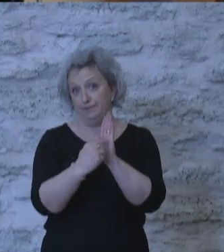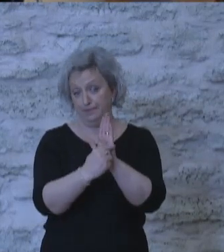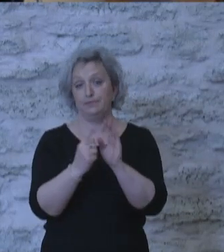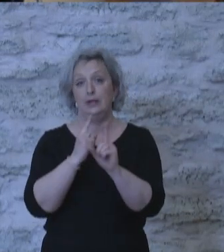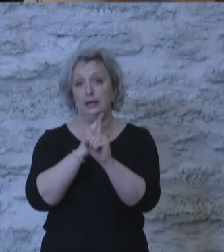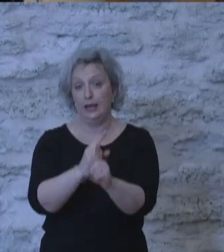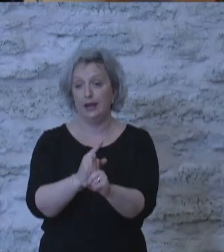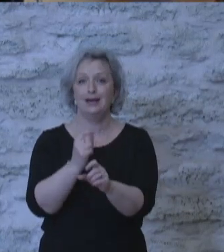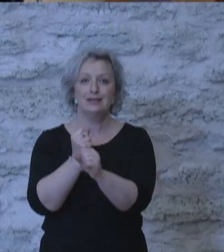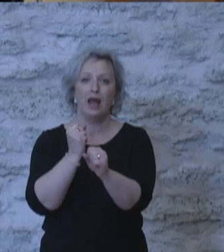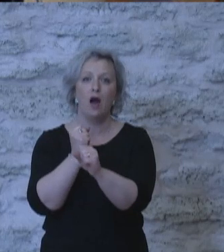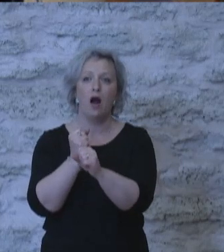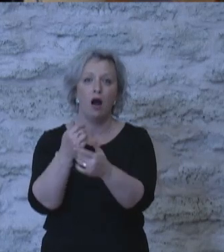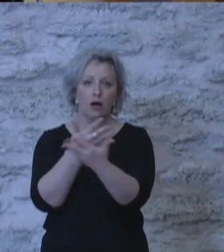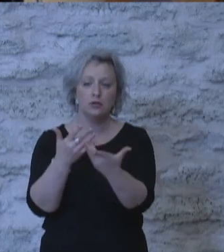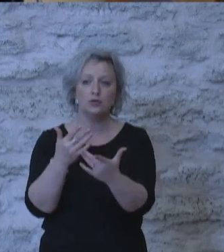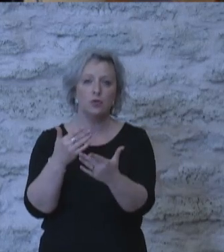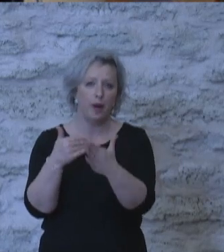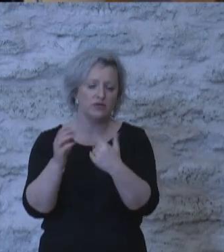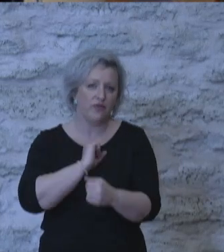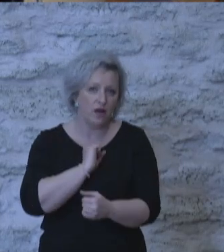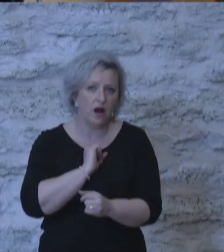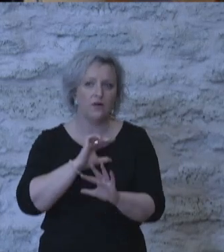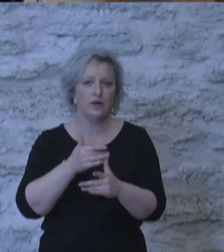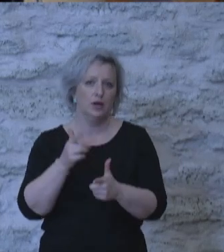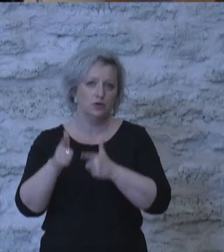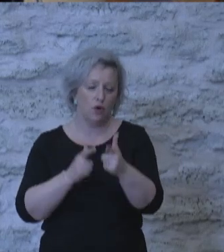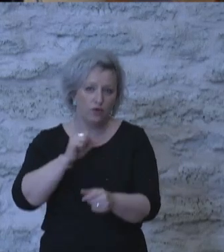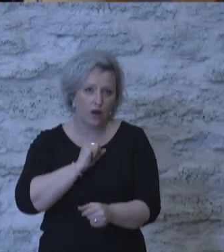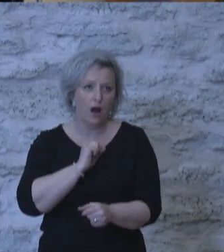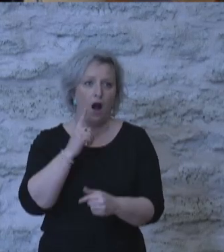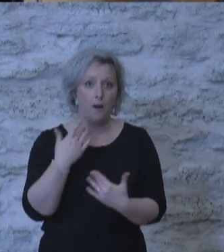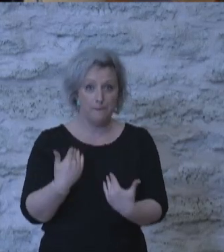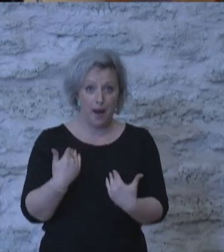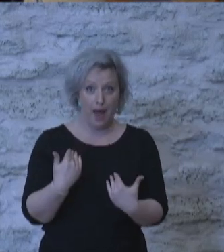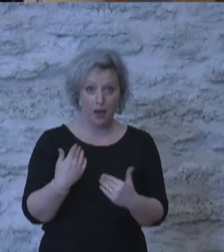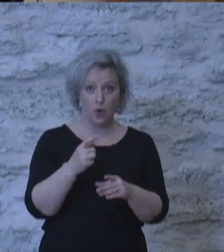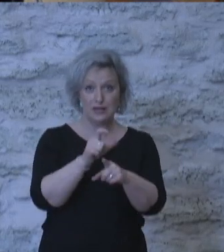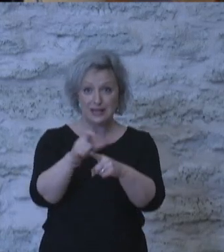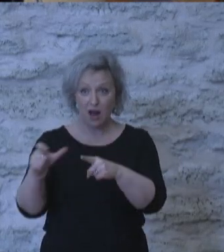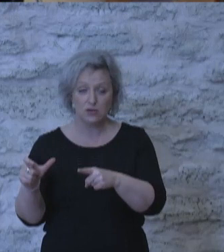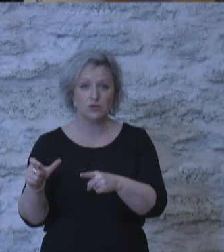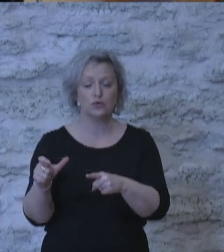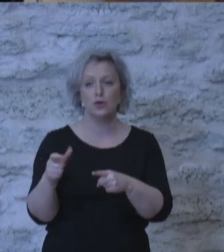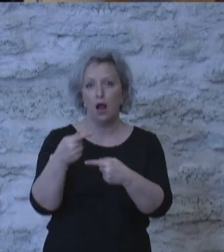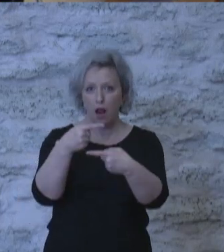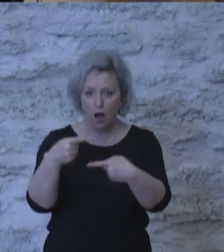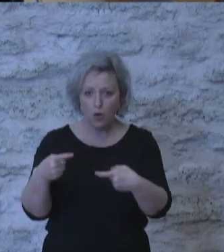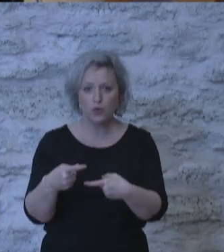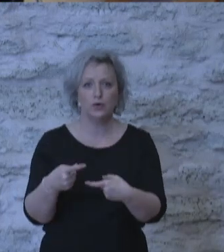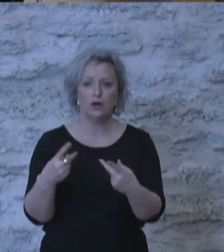teha kasju, mis on praktiliselt ja päriselt vajalikud, aga seda tüüpi sõnastuses, nagu ta praegu on, on tegemist väga, väga laia